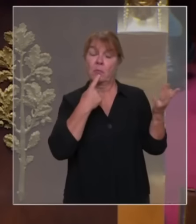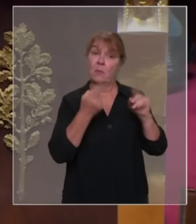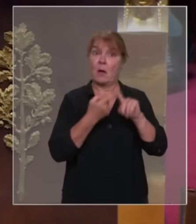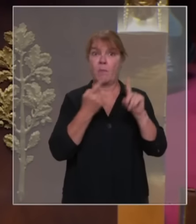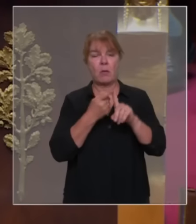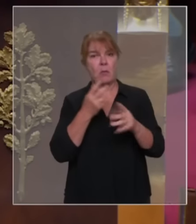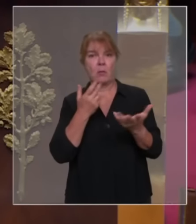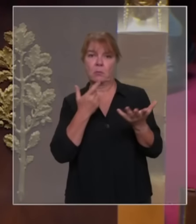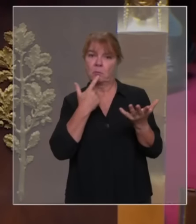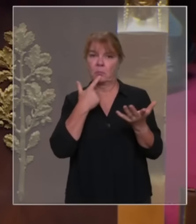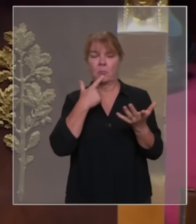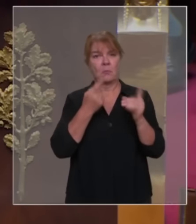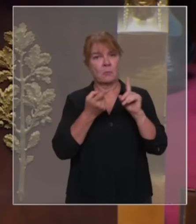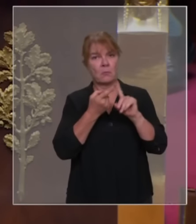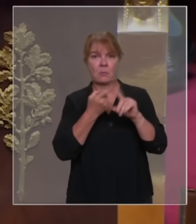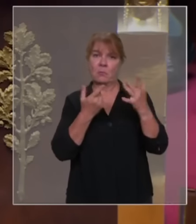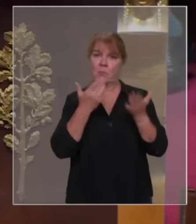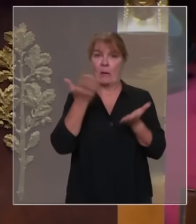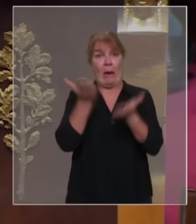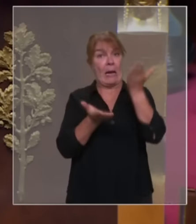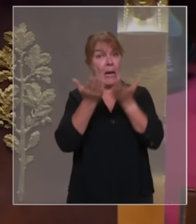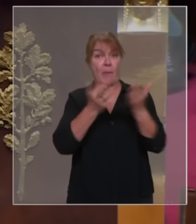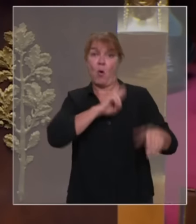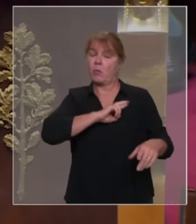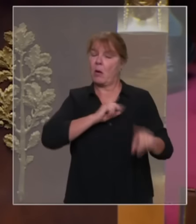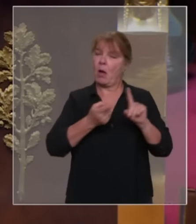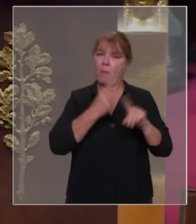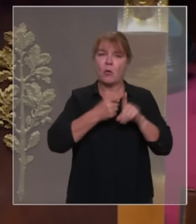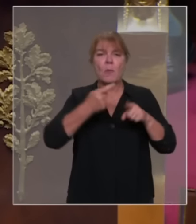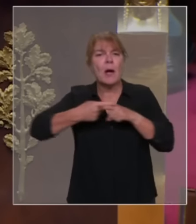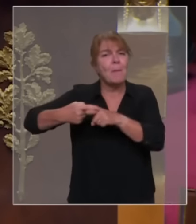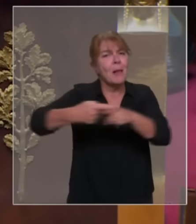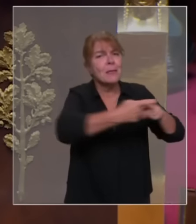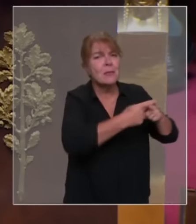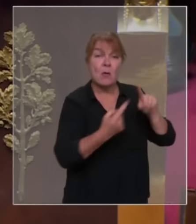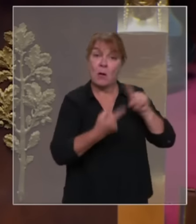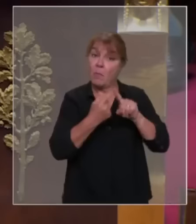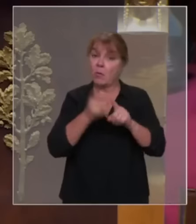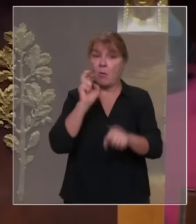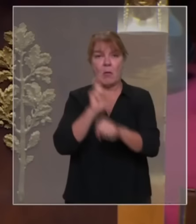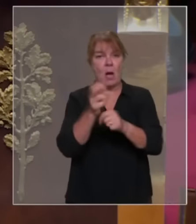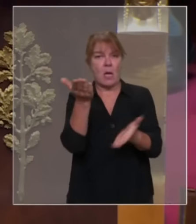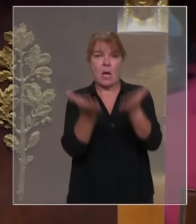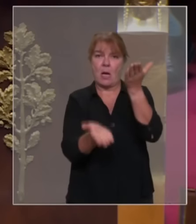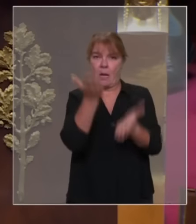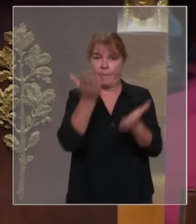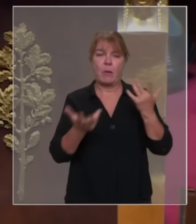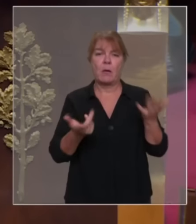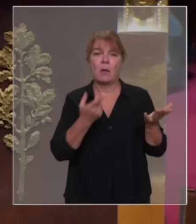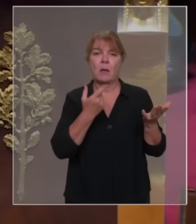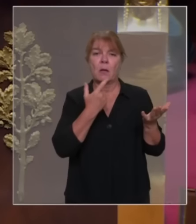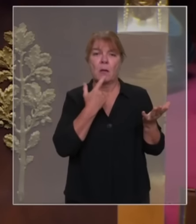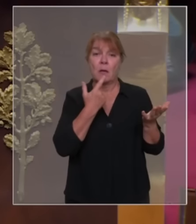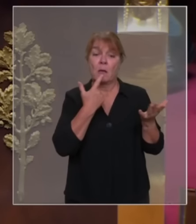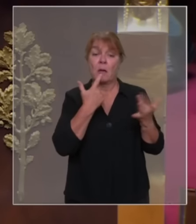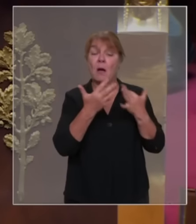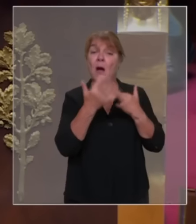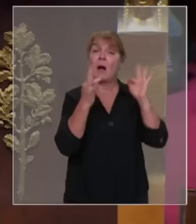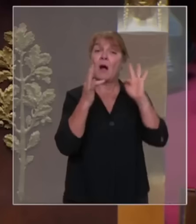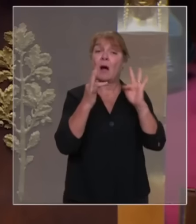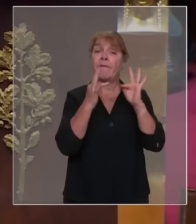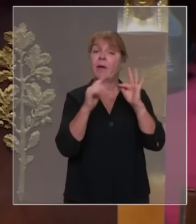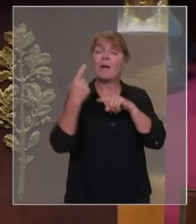préserver l'équilibre durable de notre système de retraite par répartition. Pour autant, certaines limites de la loi votée